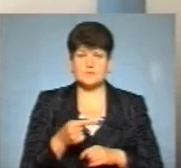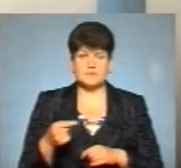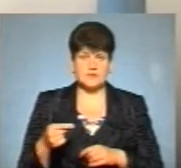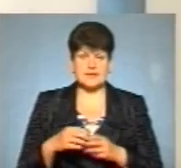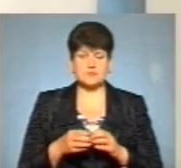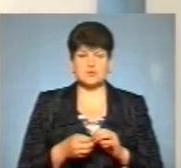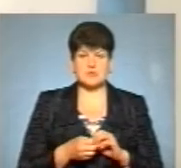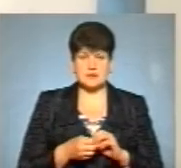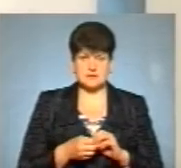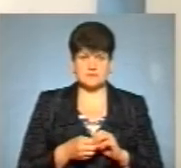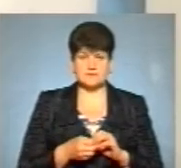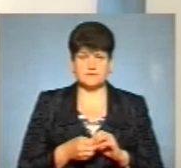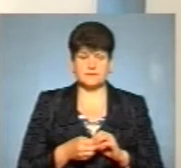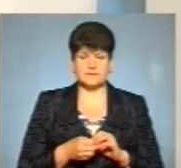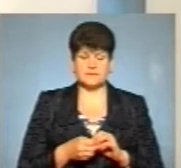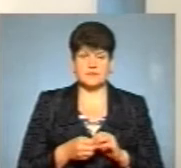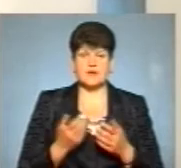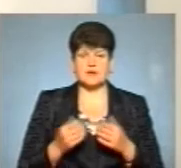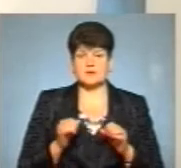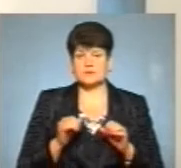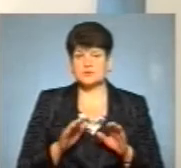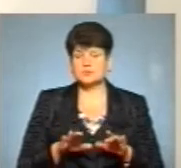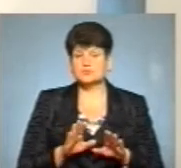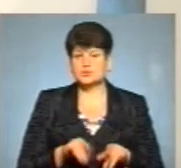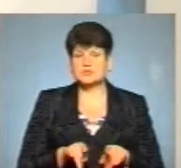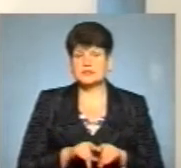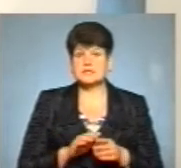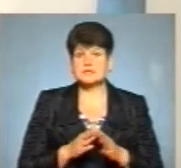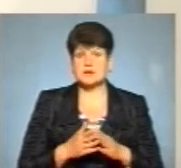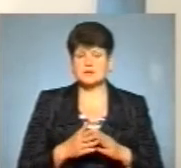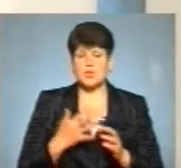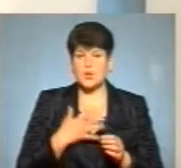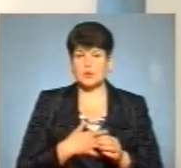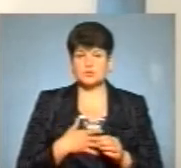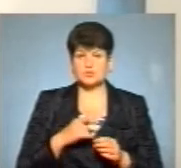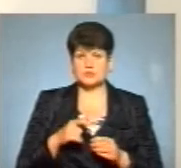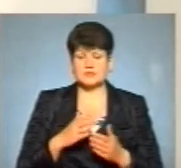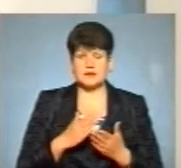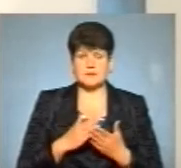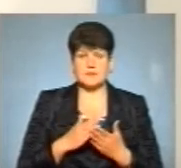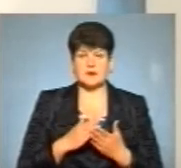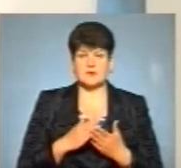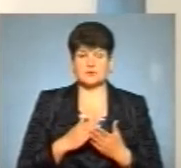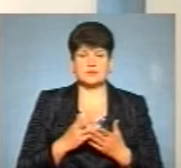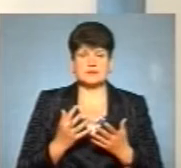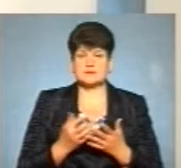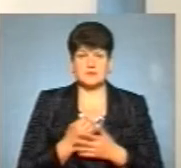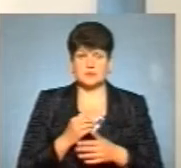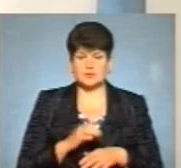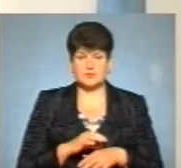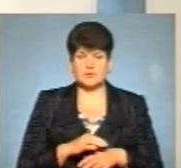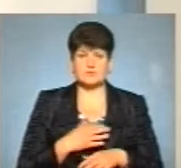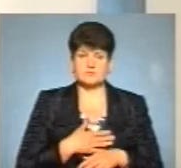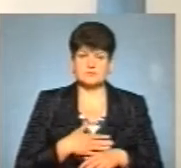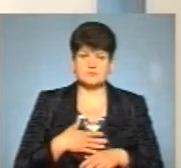результат, то але може бути такий стан організму, що людина має навіть якусь невиявлену хворобу,